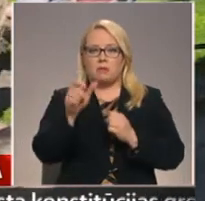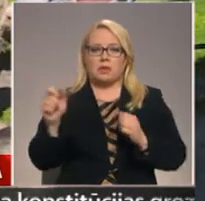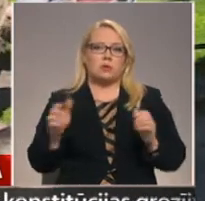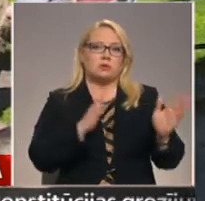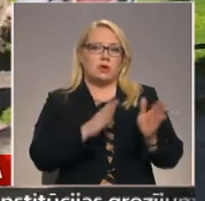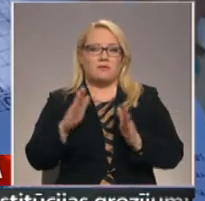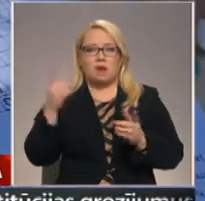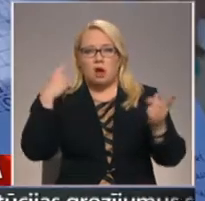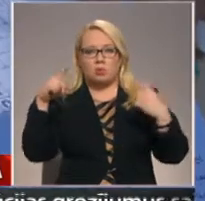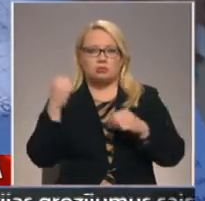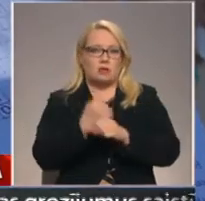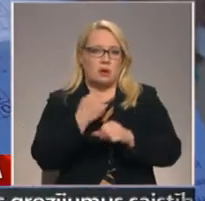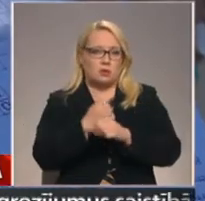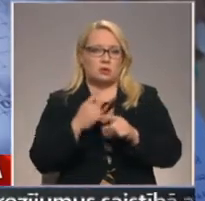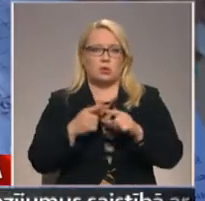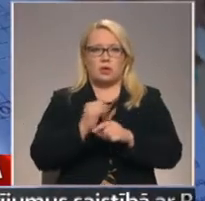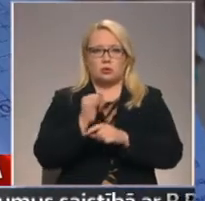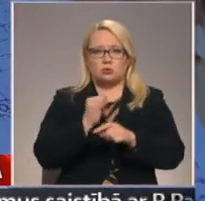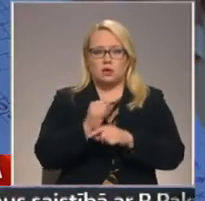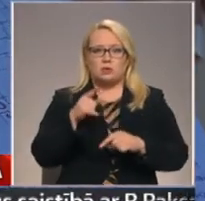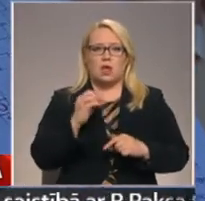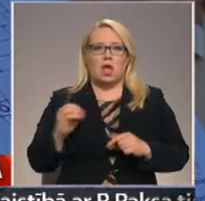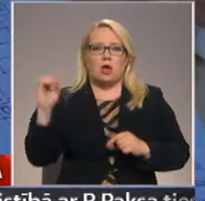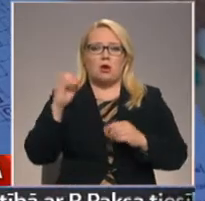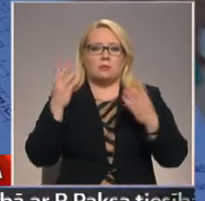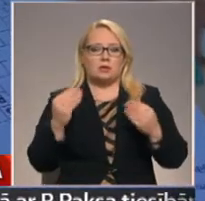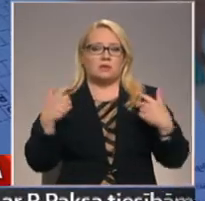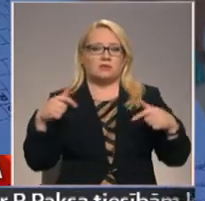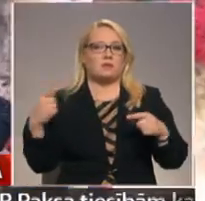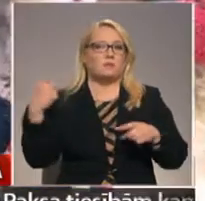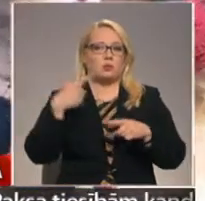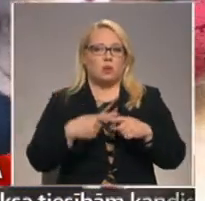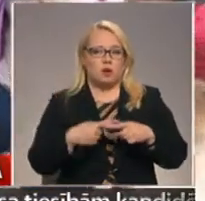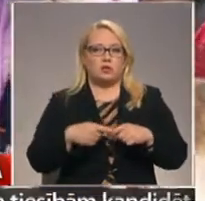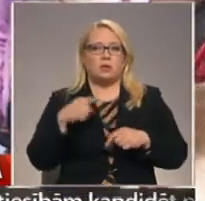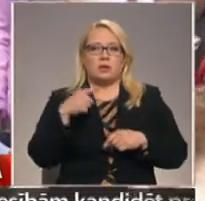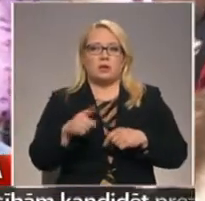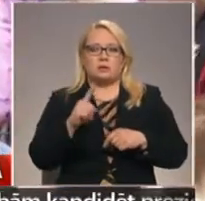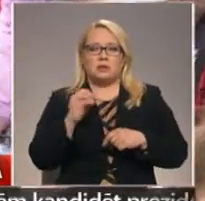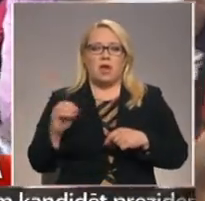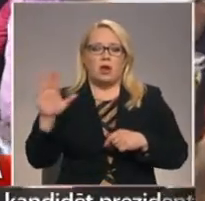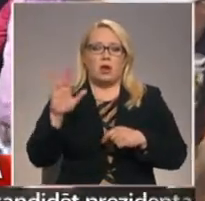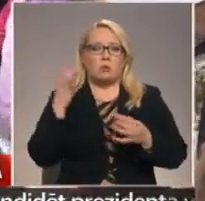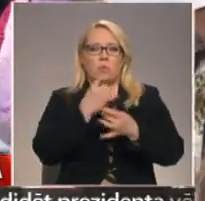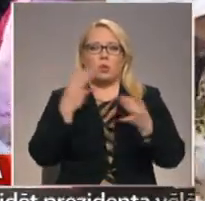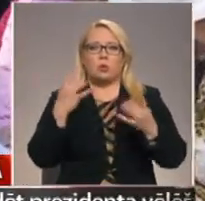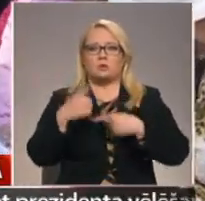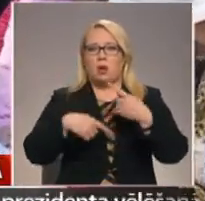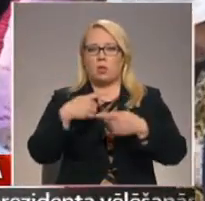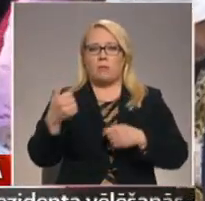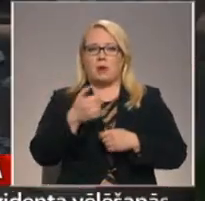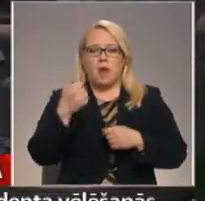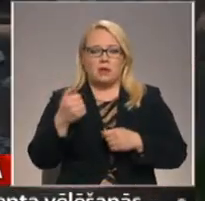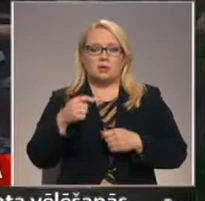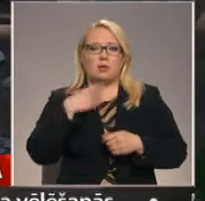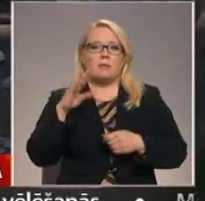sagatavotajās radošajās darbnīcās un ekskursijā. Eiropas dienu muzejs svin pirmo reizi, un tā kā šis ir Eiropas kultūras mantojuma gads, gādās par